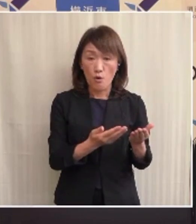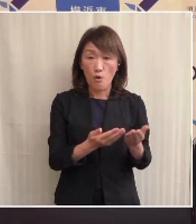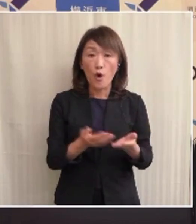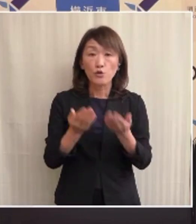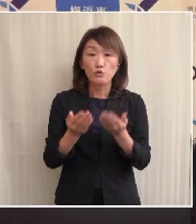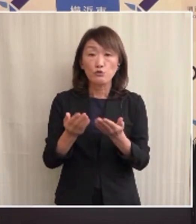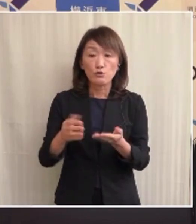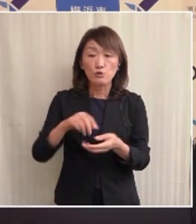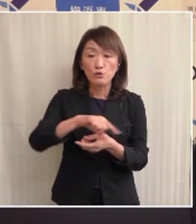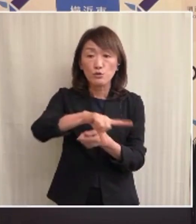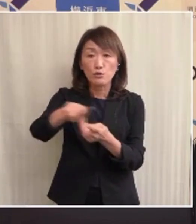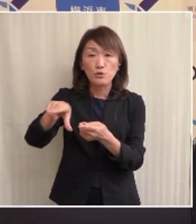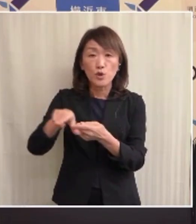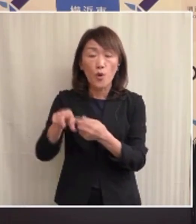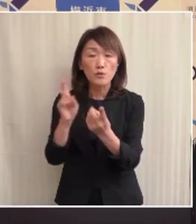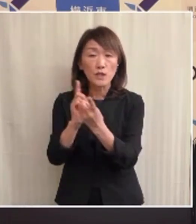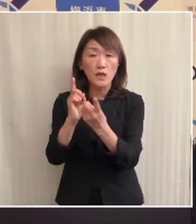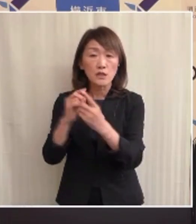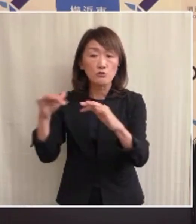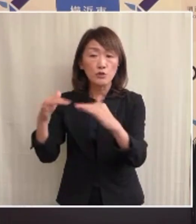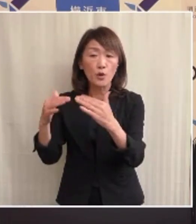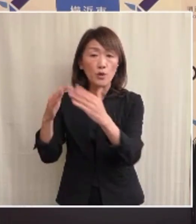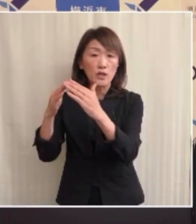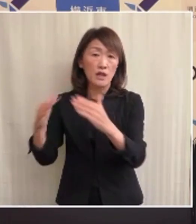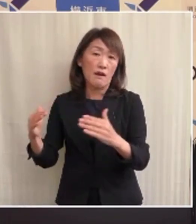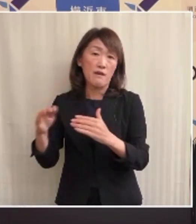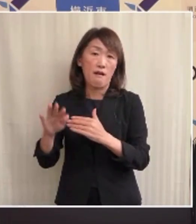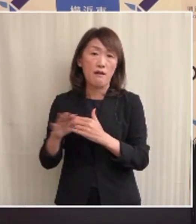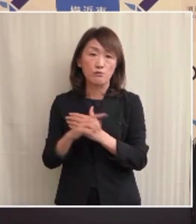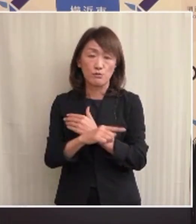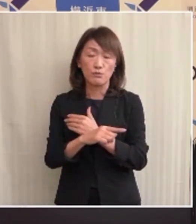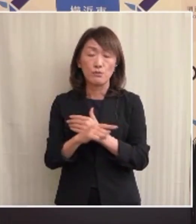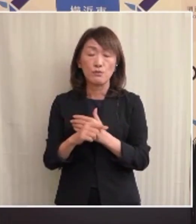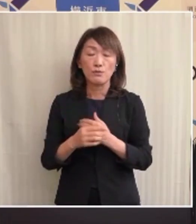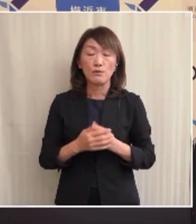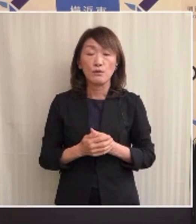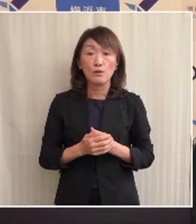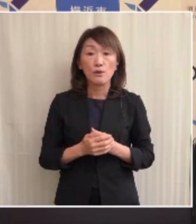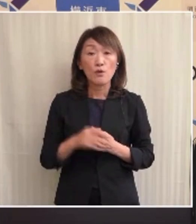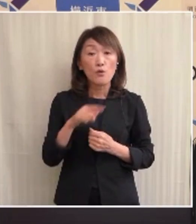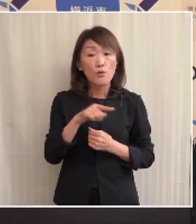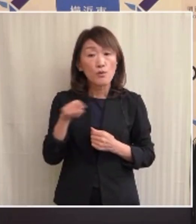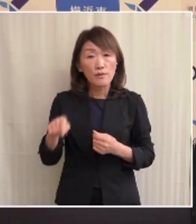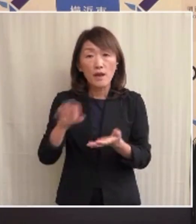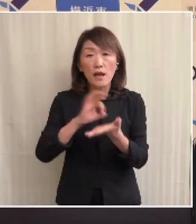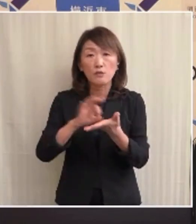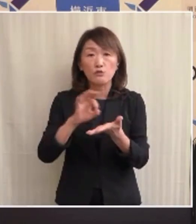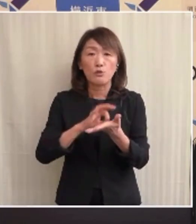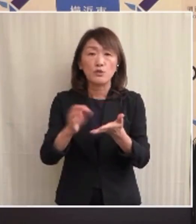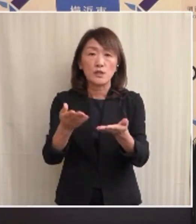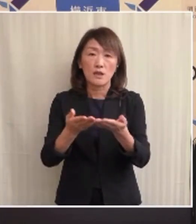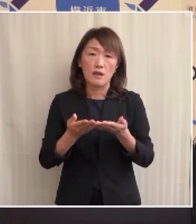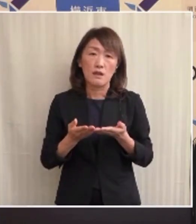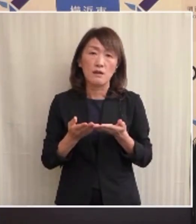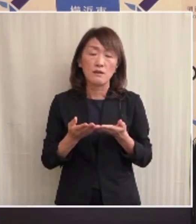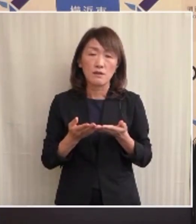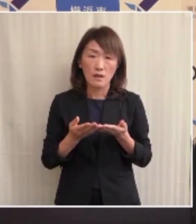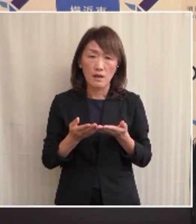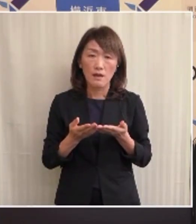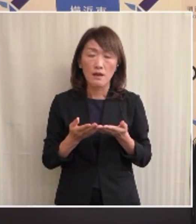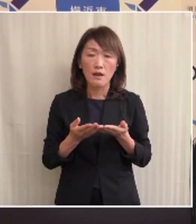協議会、まあ、こういったものがこういったところでですね、まあ、活用していただいて、どういう